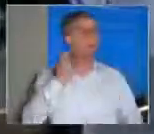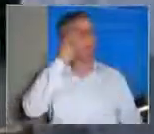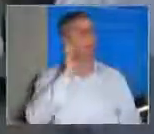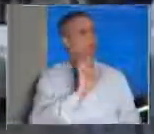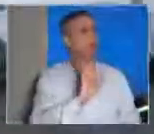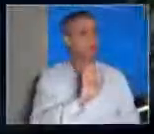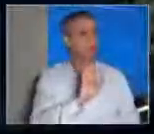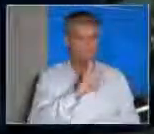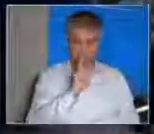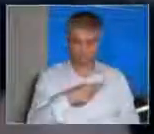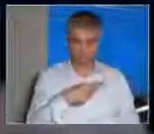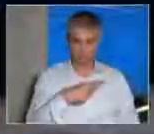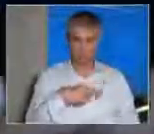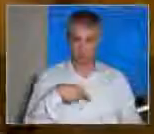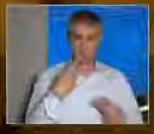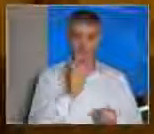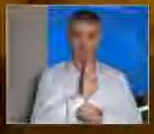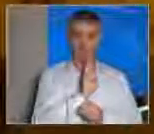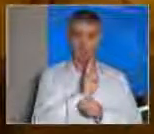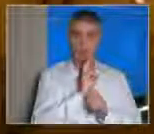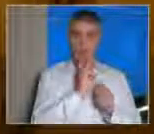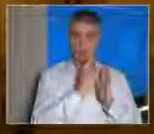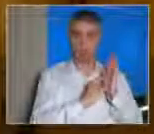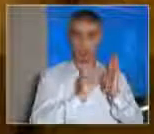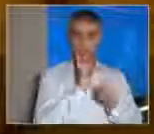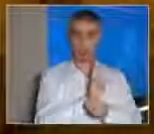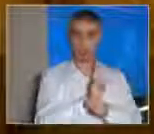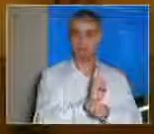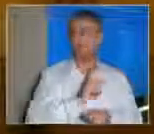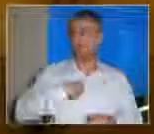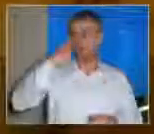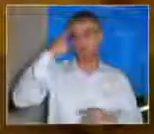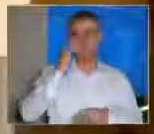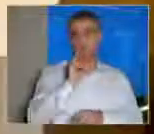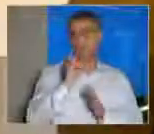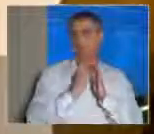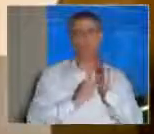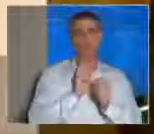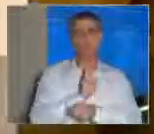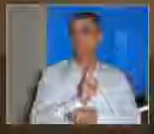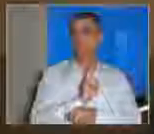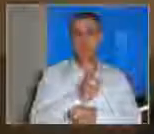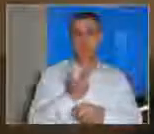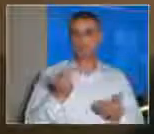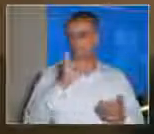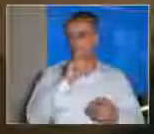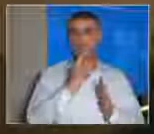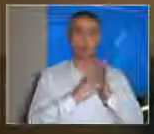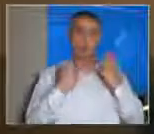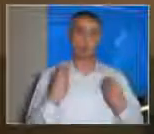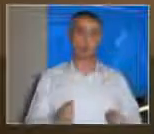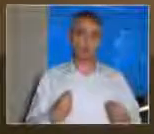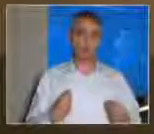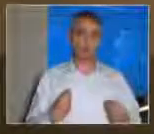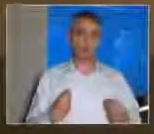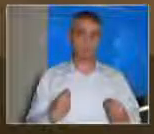שלך? צריך להשיב את חוק החסינות למתכונתו הקודמת? אני חושב שחוק החסינות מתכונתו הקודמת הוא כנראה היה חוק טוב,